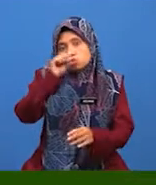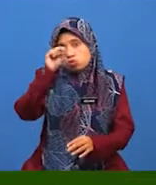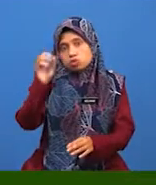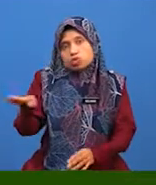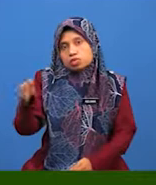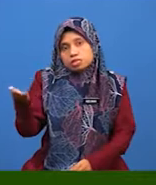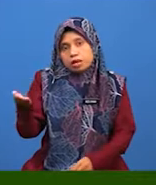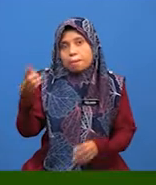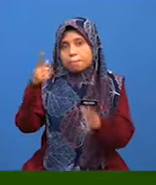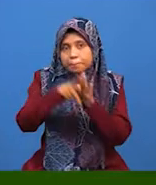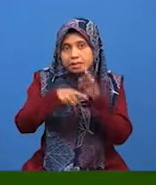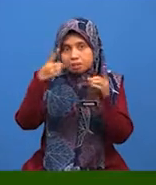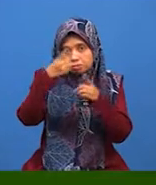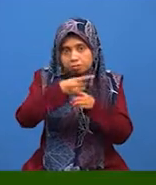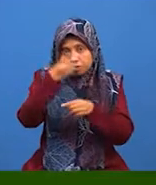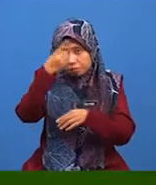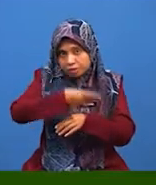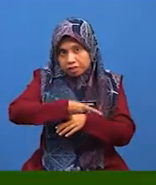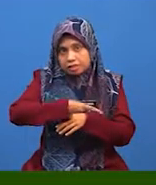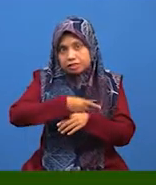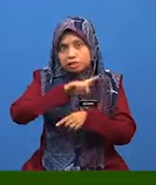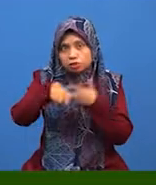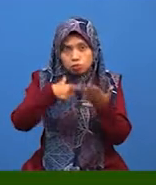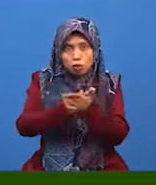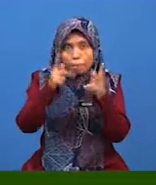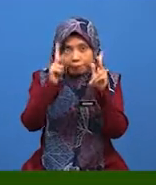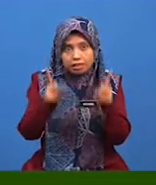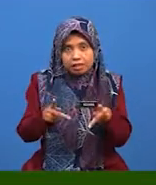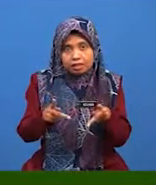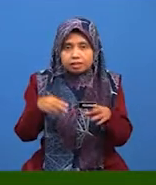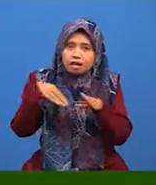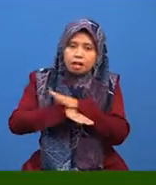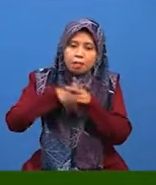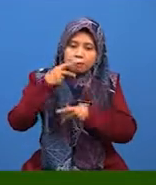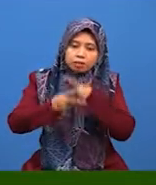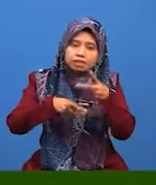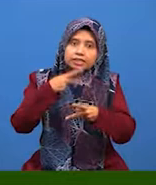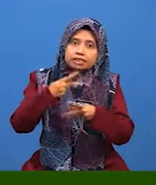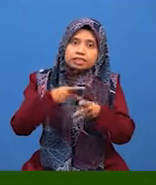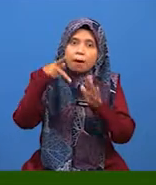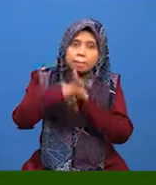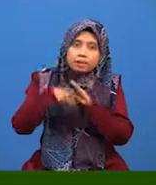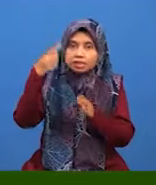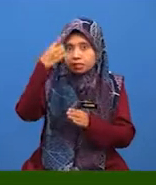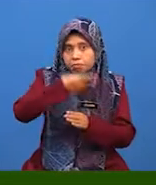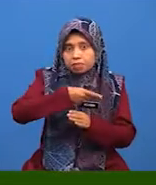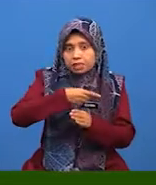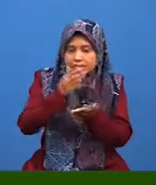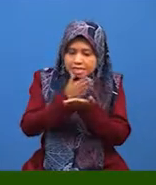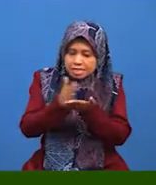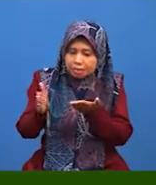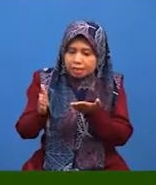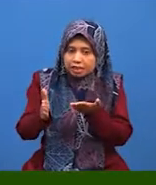perdepanan sebahagian predikat. Dalam proses perdepanan